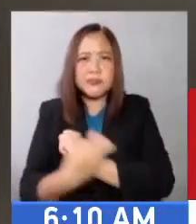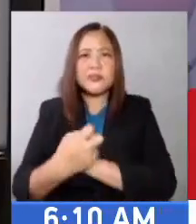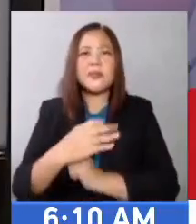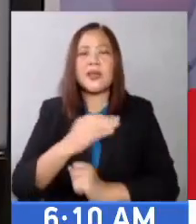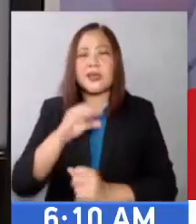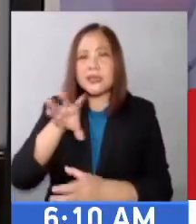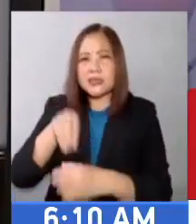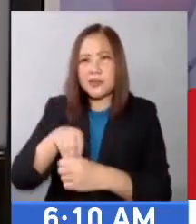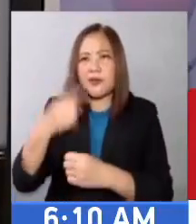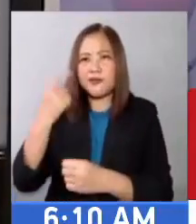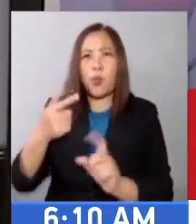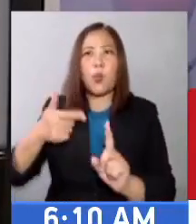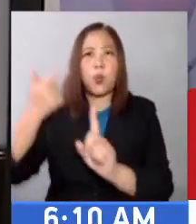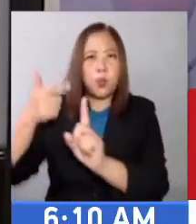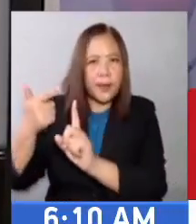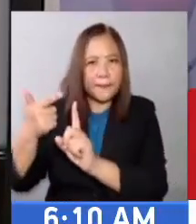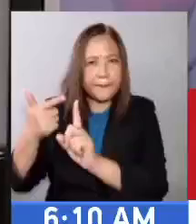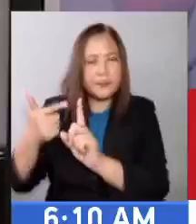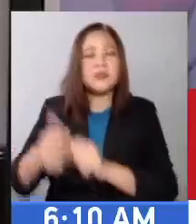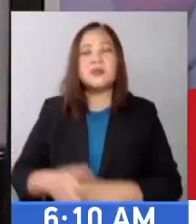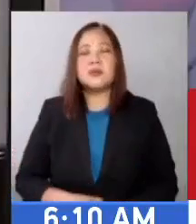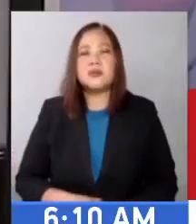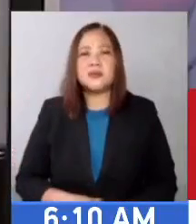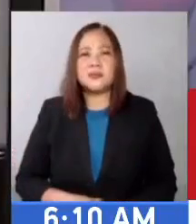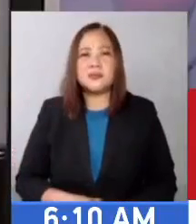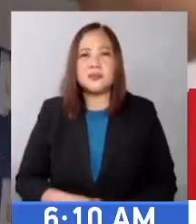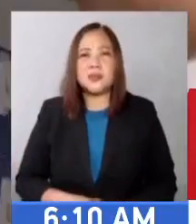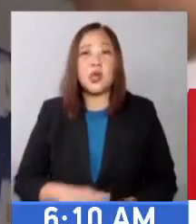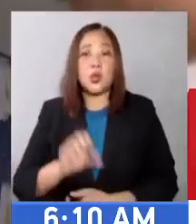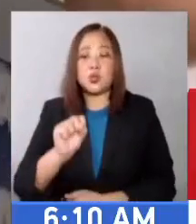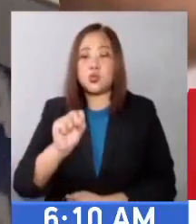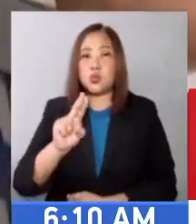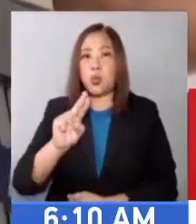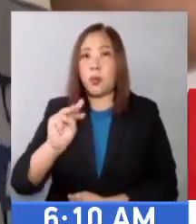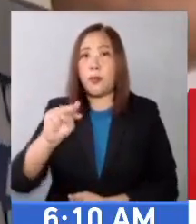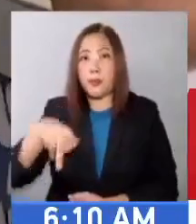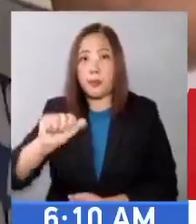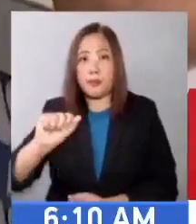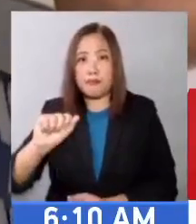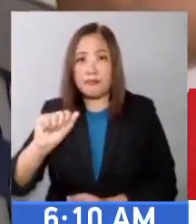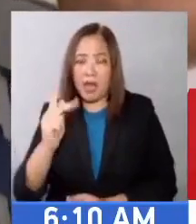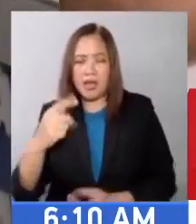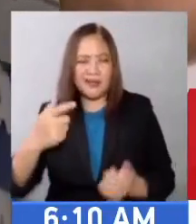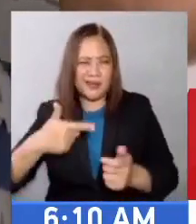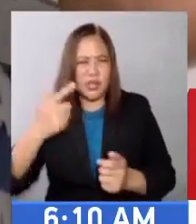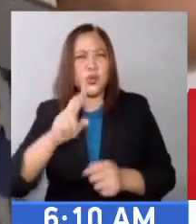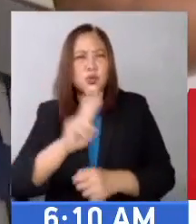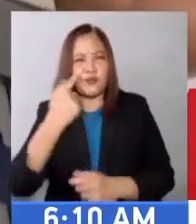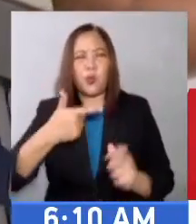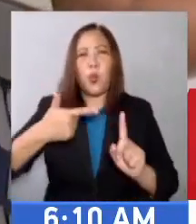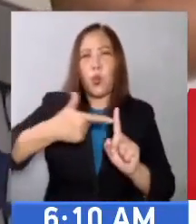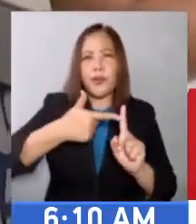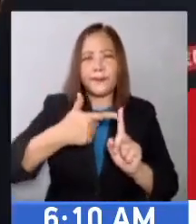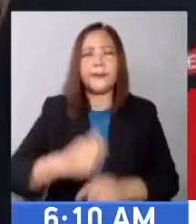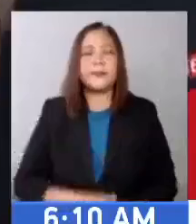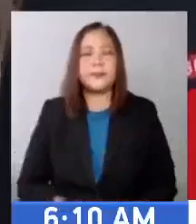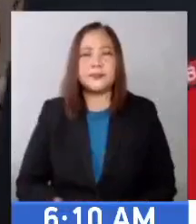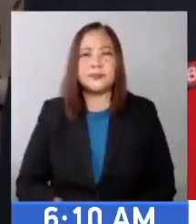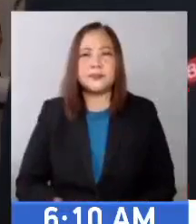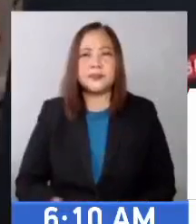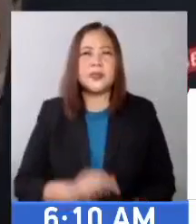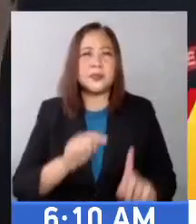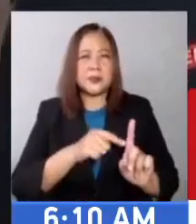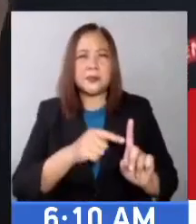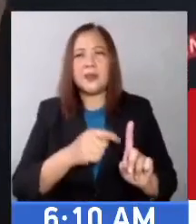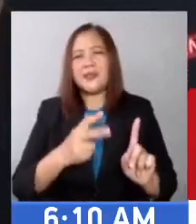hold-upan. Ginagamit nila ang sumpak sa pang-hold-up nila, sir. Ikatlong beses nang makukulong ng suspect dahil sa pagnanakaw. Una